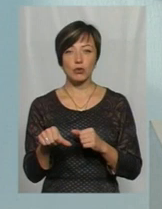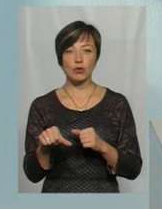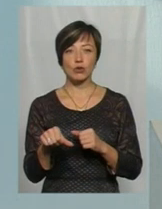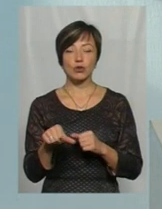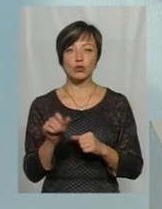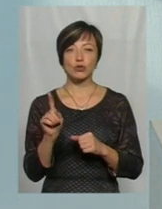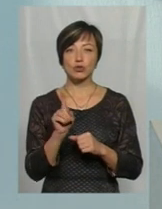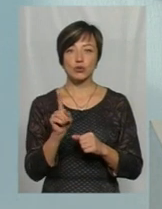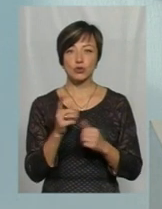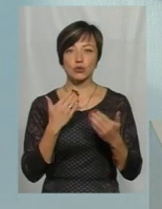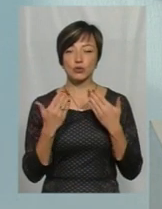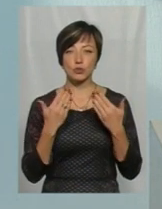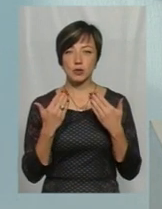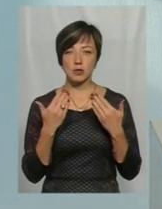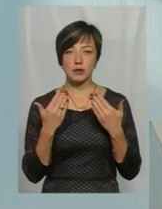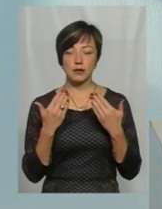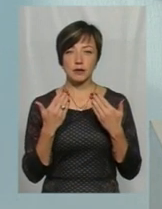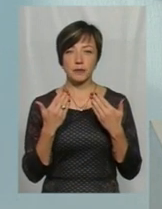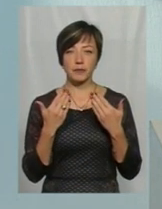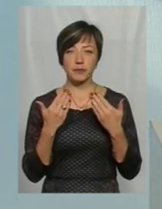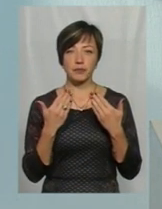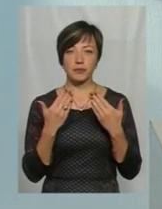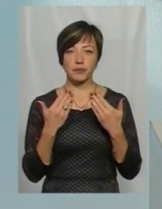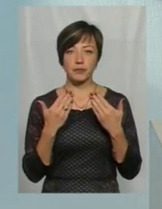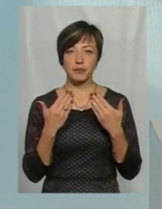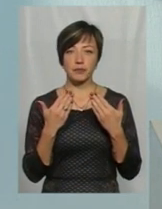що стосується, я вже говорила,